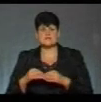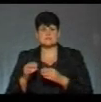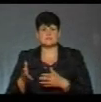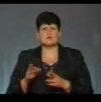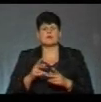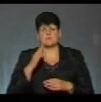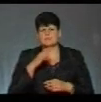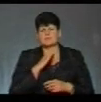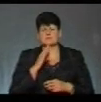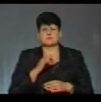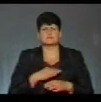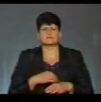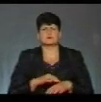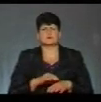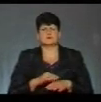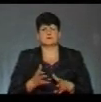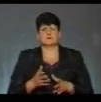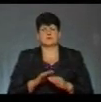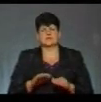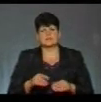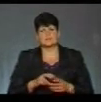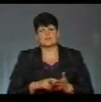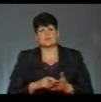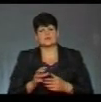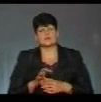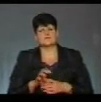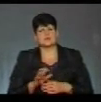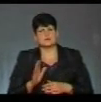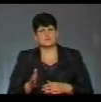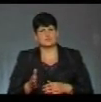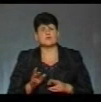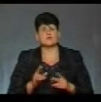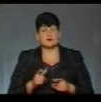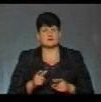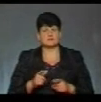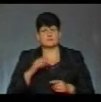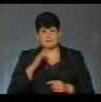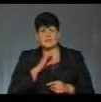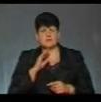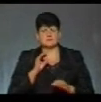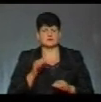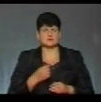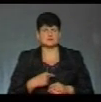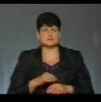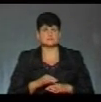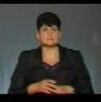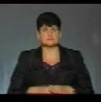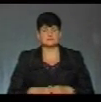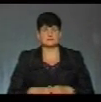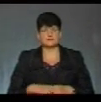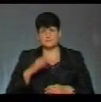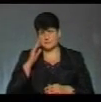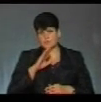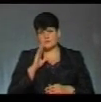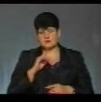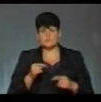реагувати батькам? Бо багато дітей боїться, що їх будуть сварити. Угу. Як тоді адекватно і правильно відреагувати на такі дії батькам? Ну, батьків